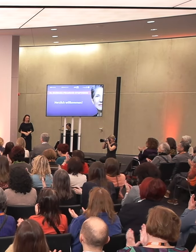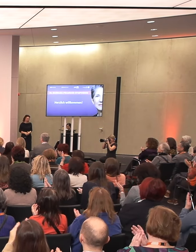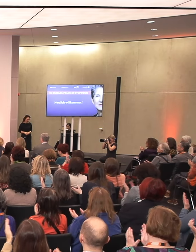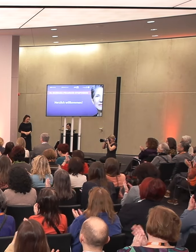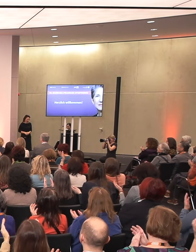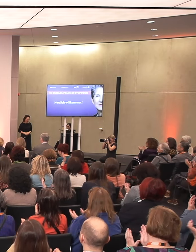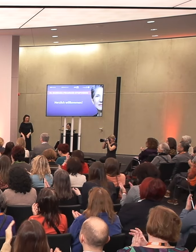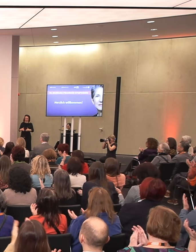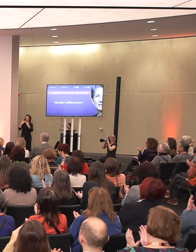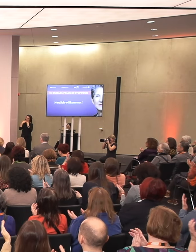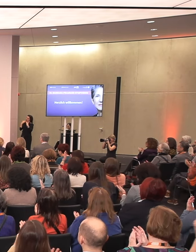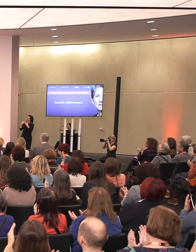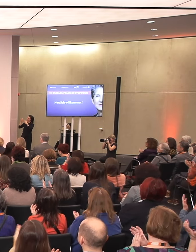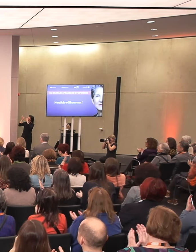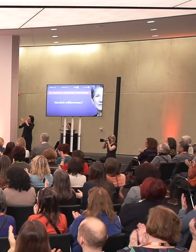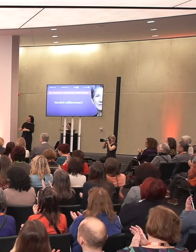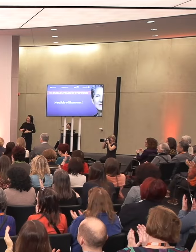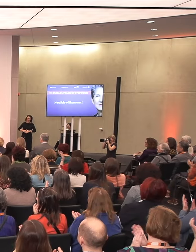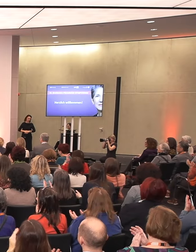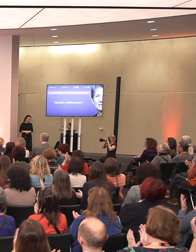liebe Eva-Maria Holzleitner.